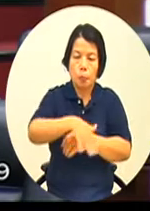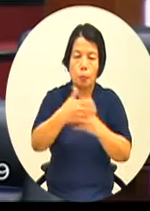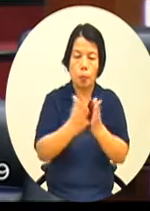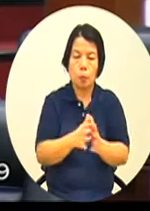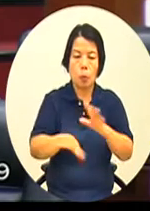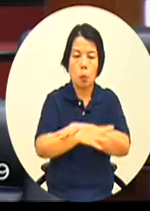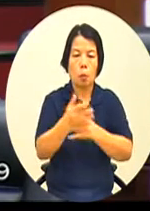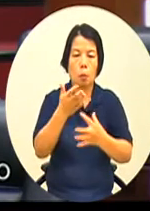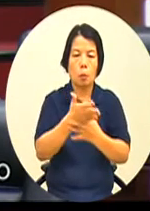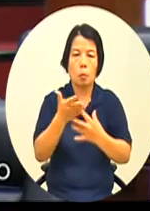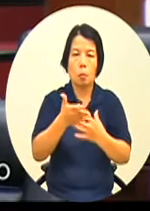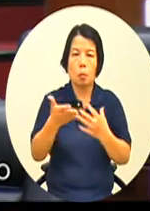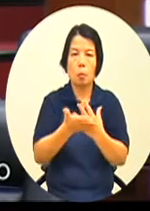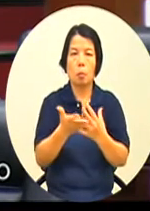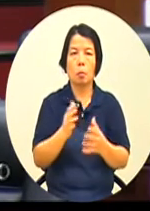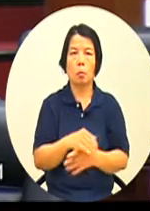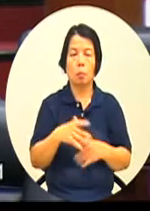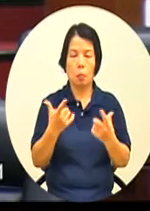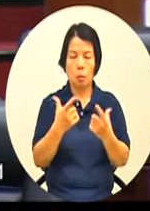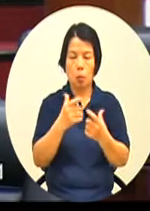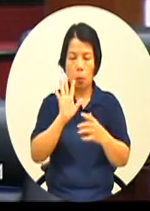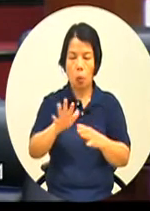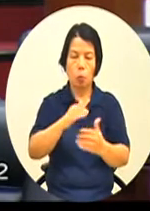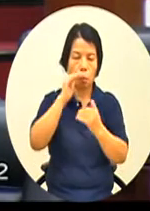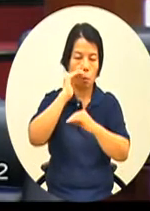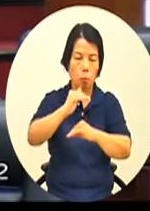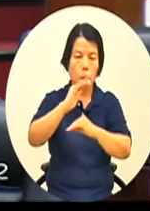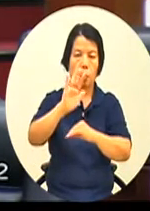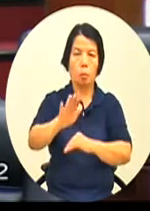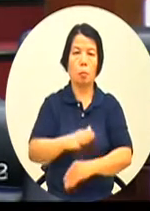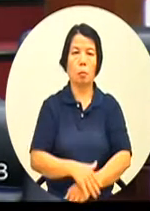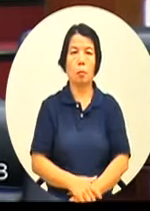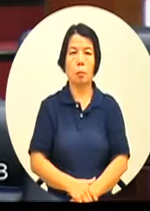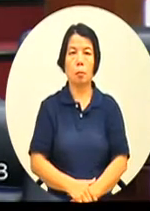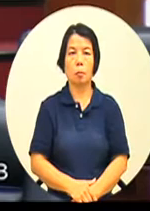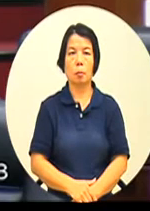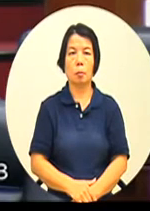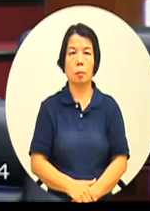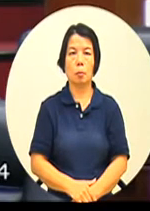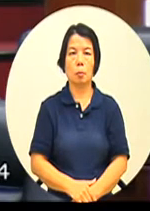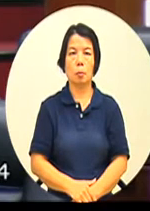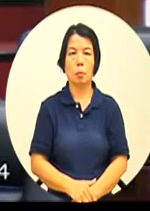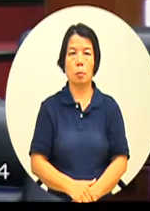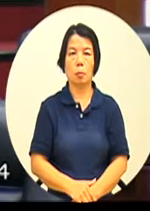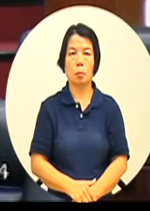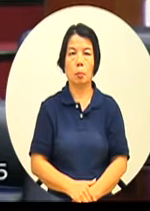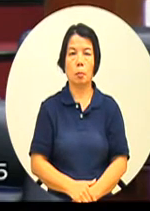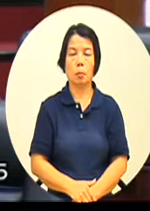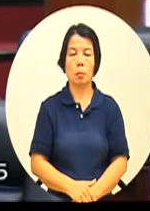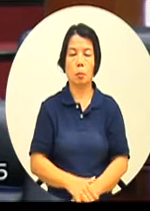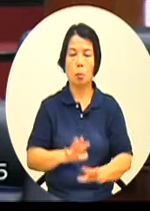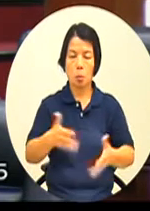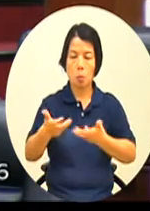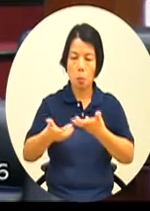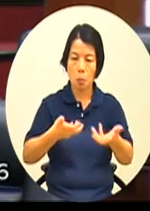机关的空间其实相当有限、啊、相当有限，那所以在这些业务上不非